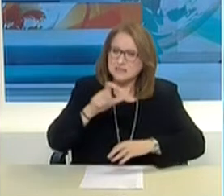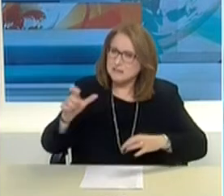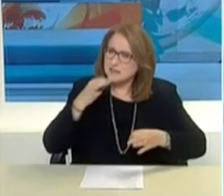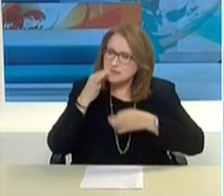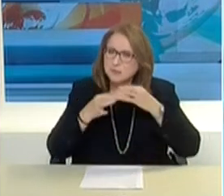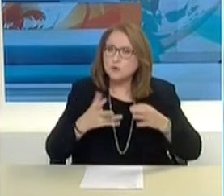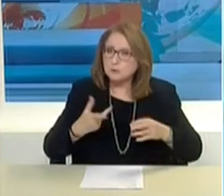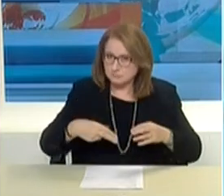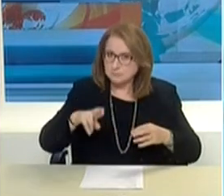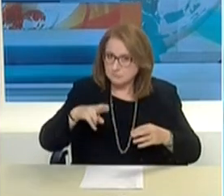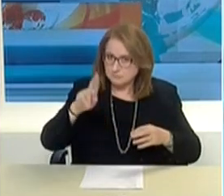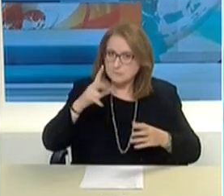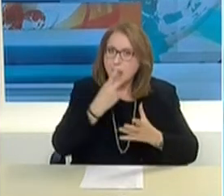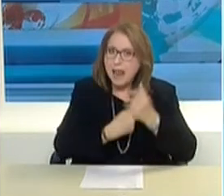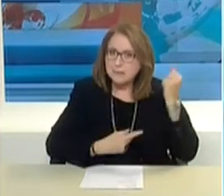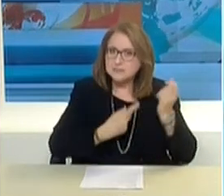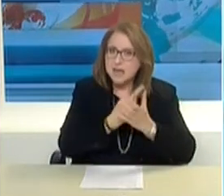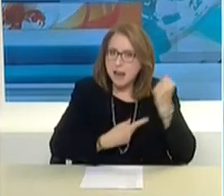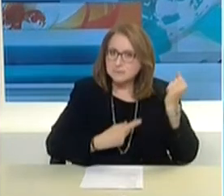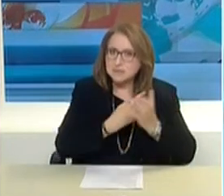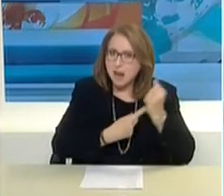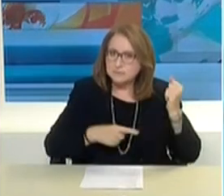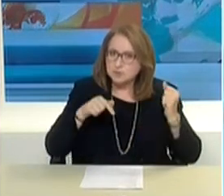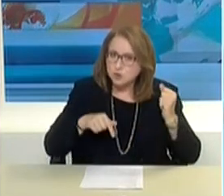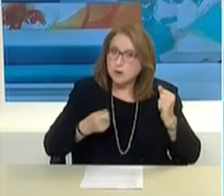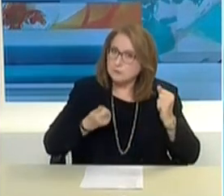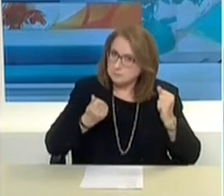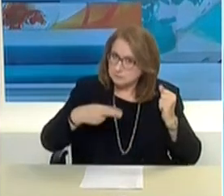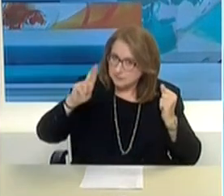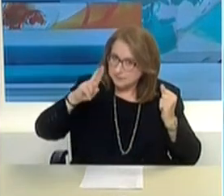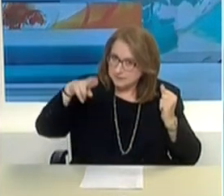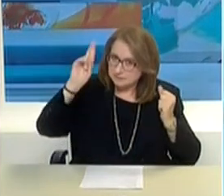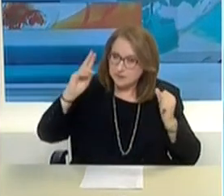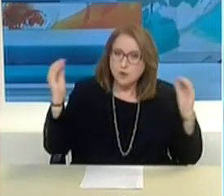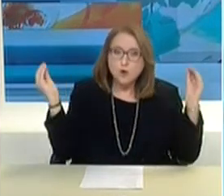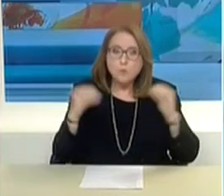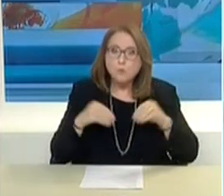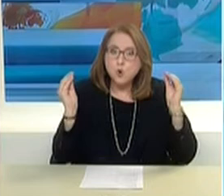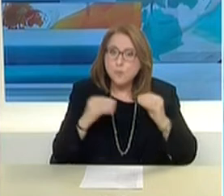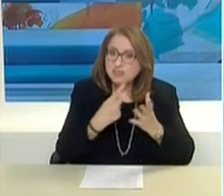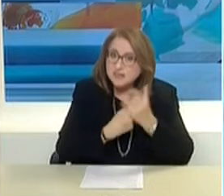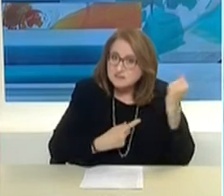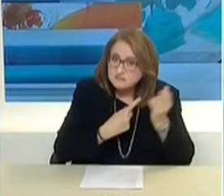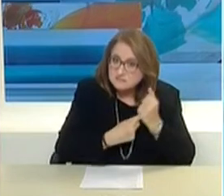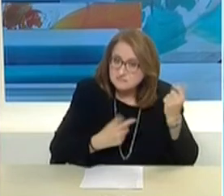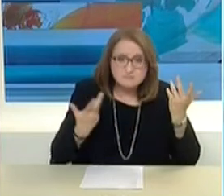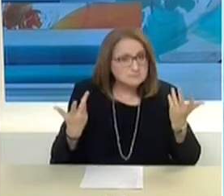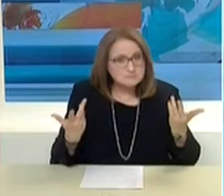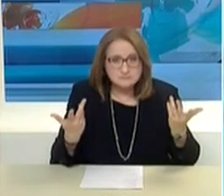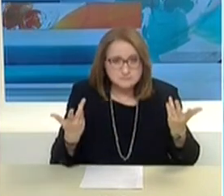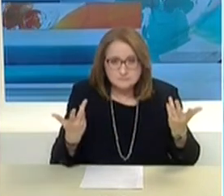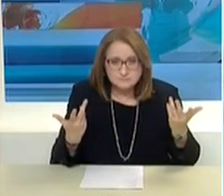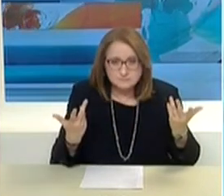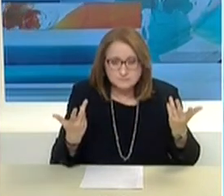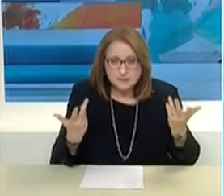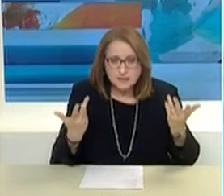ότι αρχίζουν να υπάρχουν ελλείψεις. Έχουμε μπει σε μια διαδικασία προμηθειών. Αυτό αφορά μάλλον τον Υφυπουργό πιο πολύ, τον